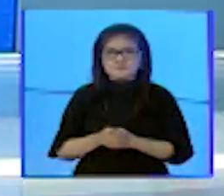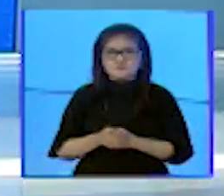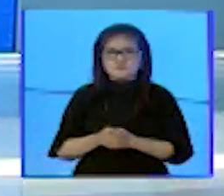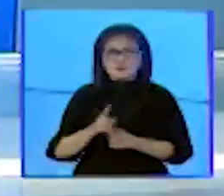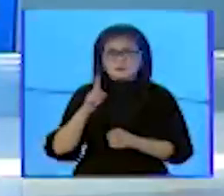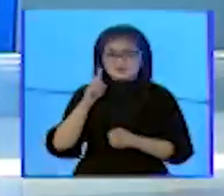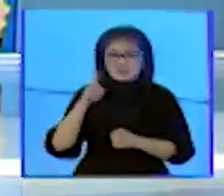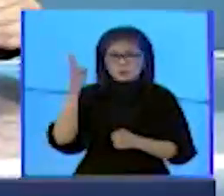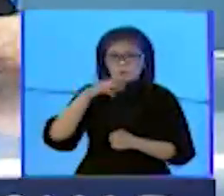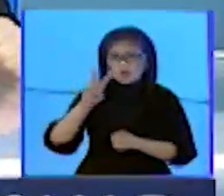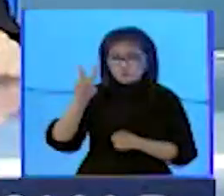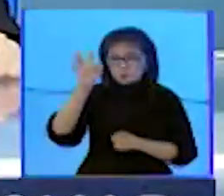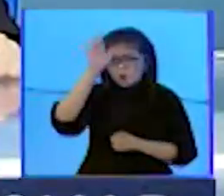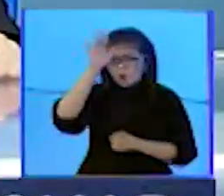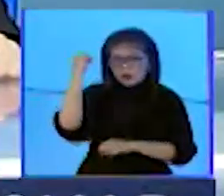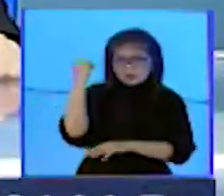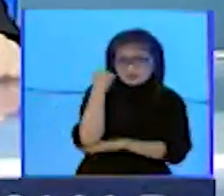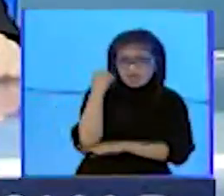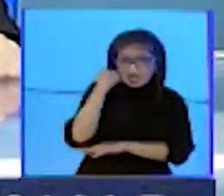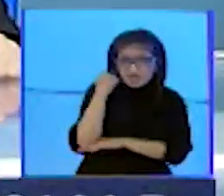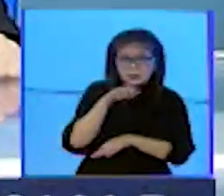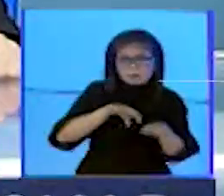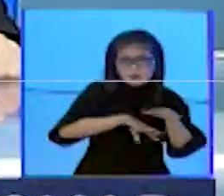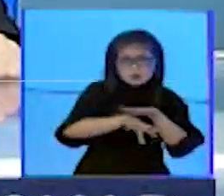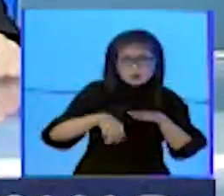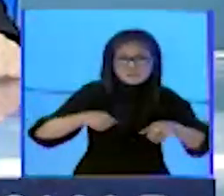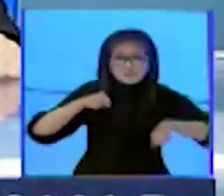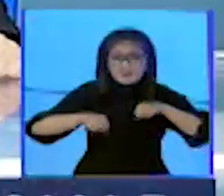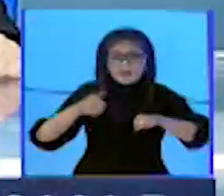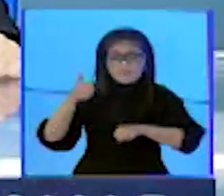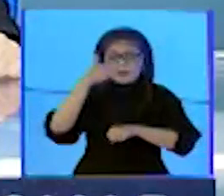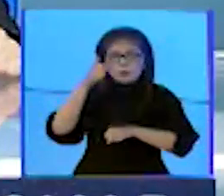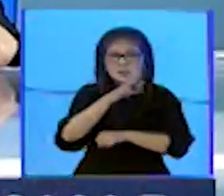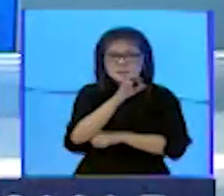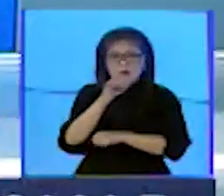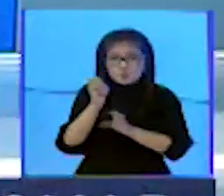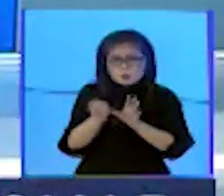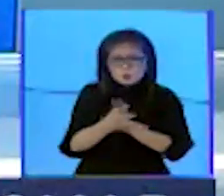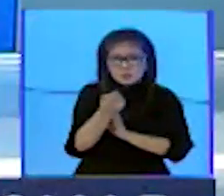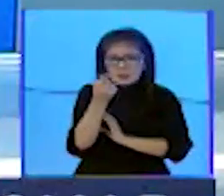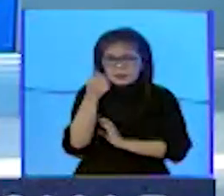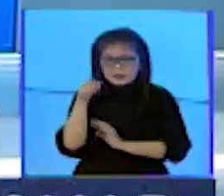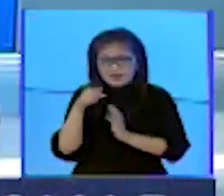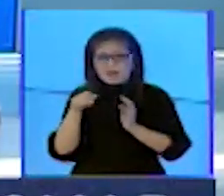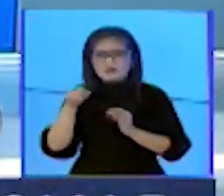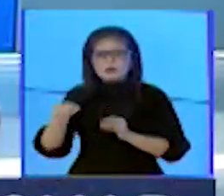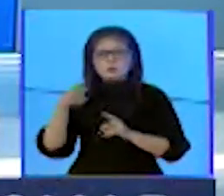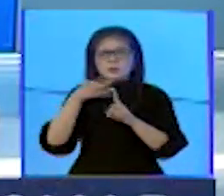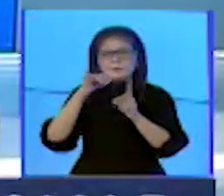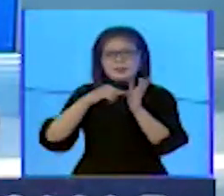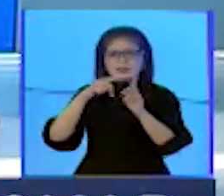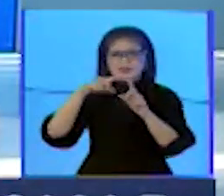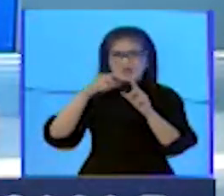Keinformasi lain, satu dari dua pelaku pencurian sepeda mewah senilai ratusan juta rupiah di kawasan Bintaro, Pondok Aren, Tangerang Selatan,